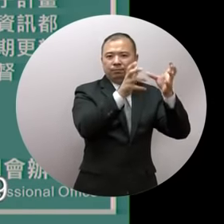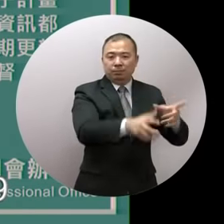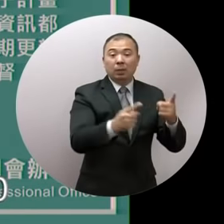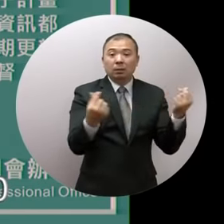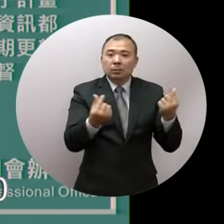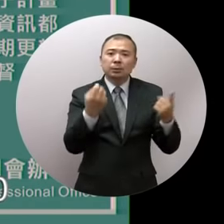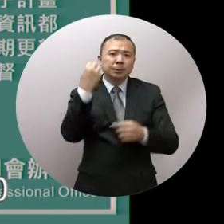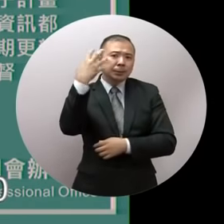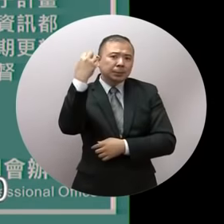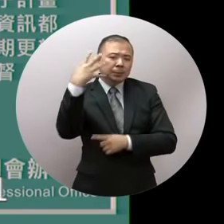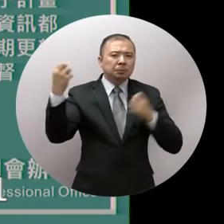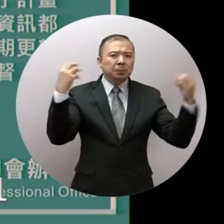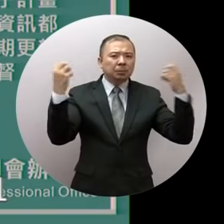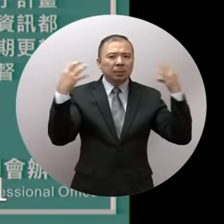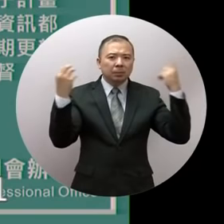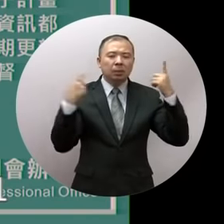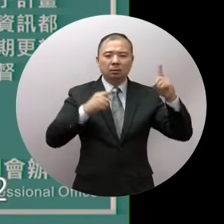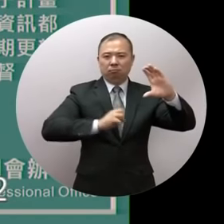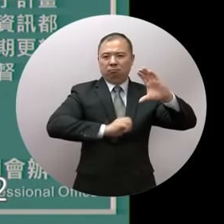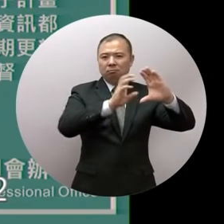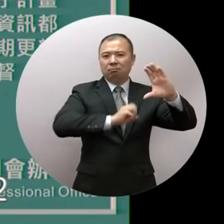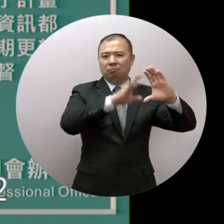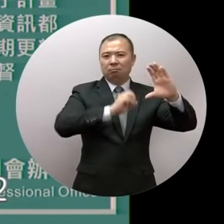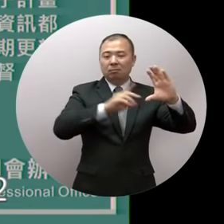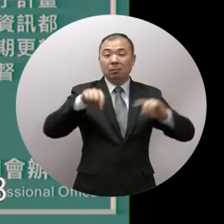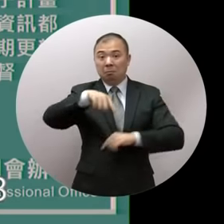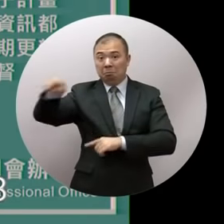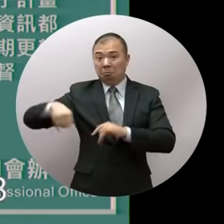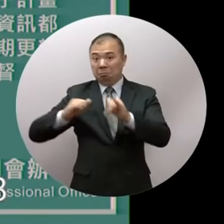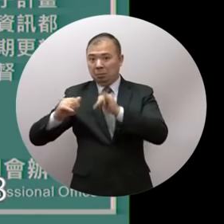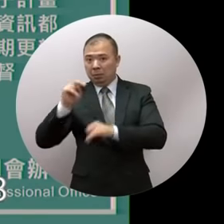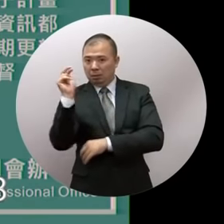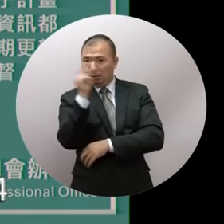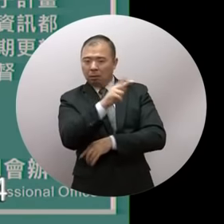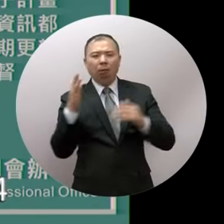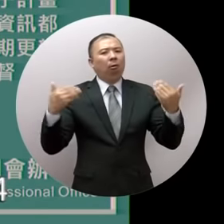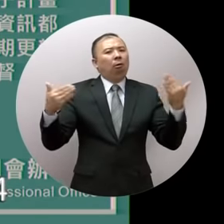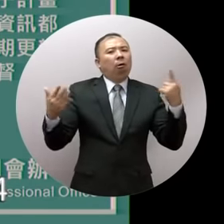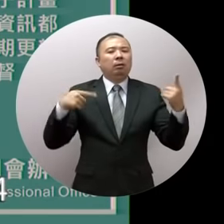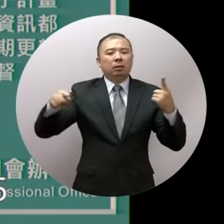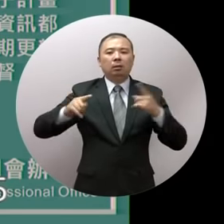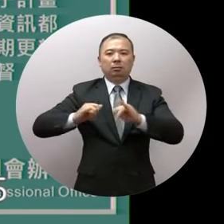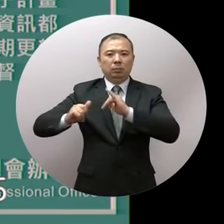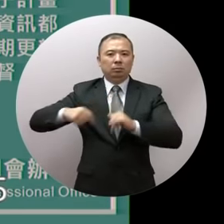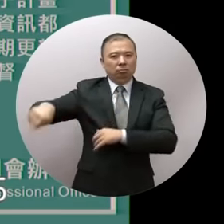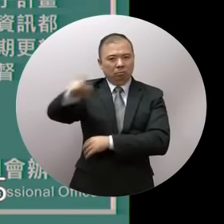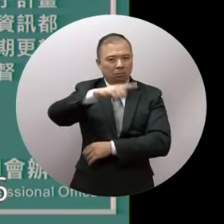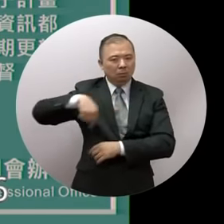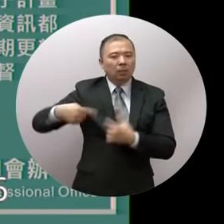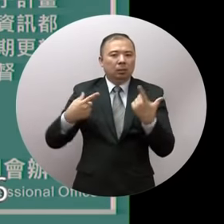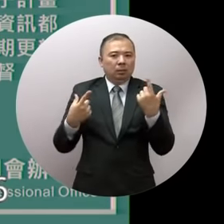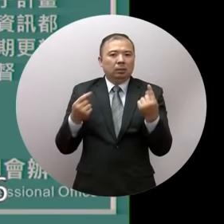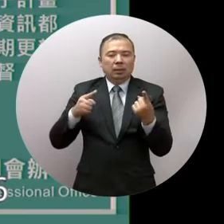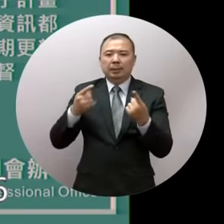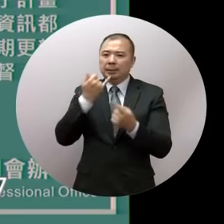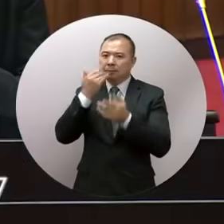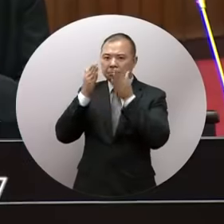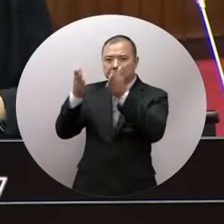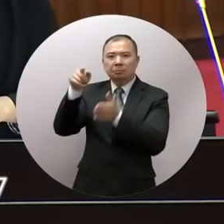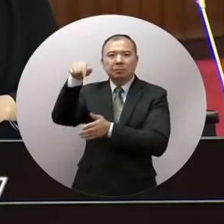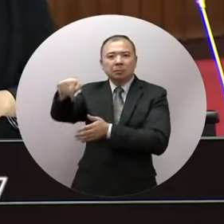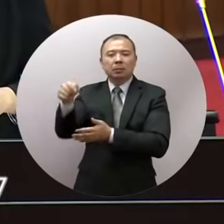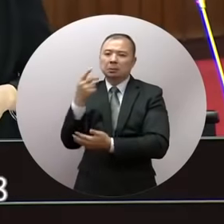泼上去，定期的更新资料，然后呢公开露出，然后接受全民的检查。院长，这个可不可